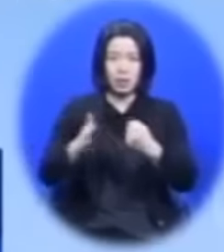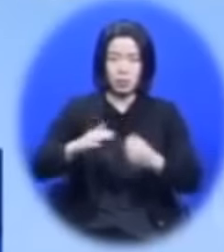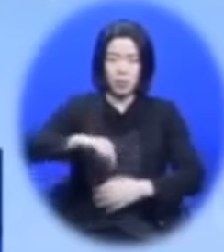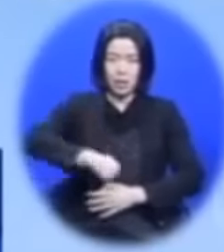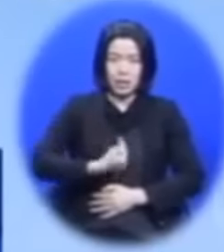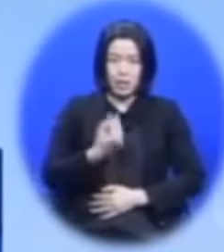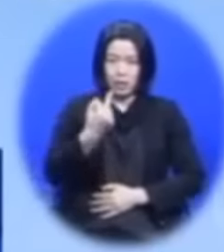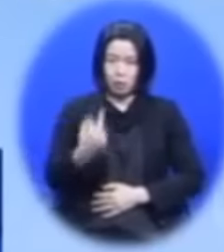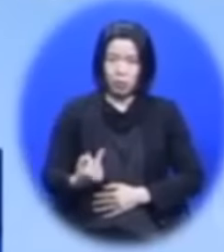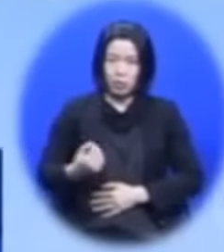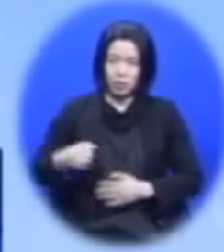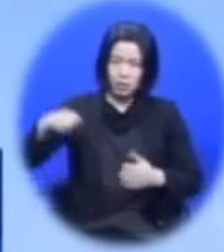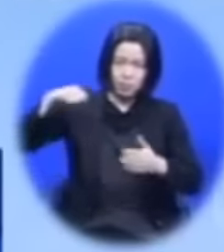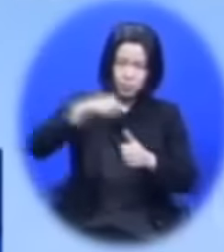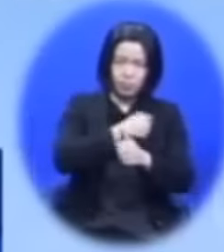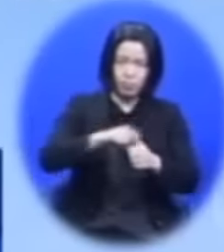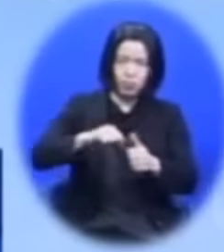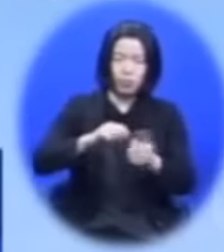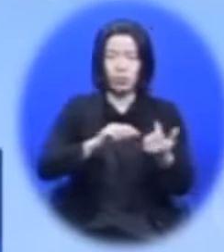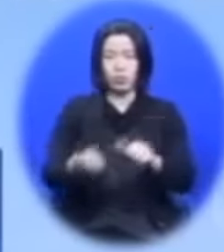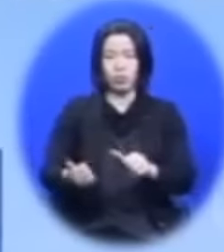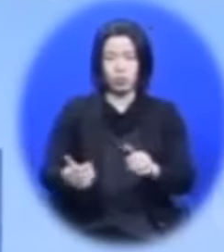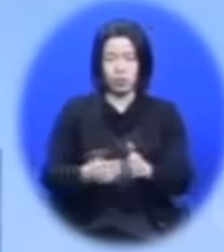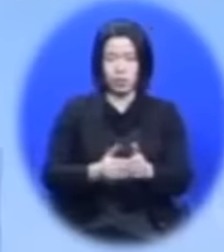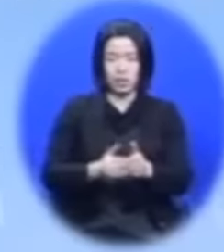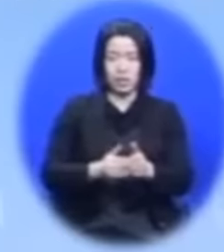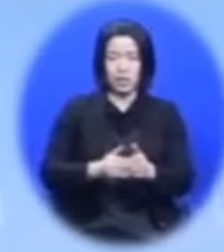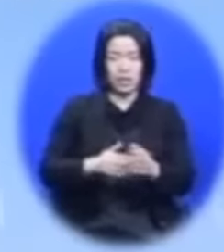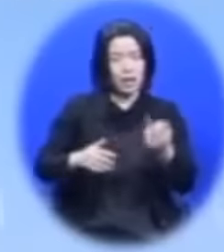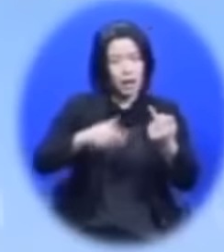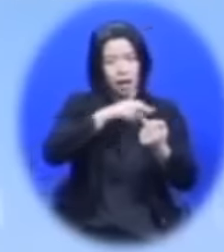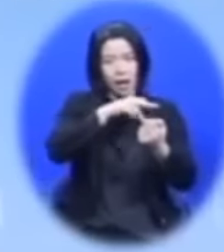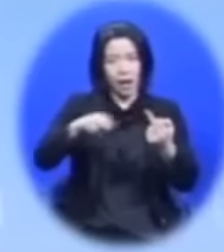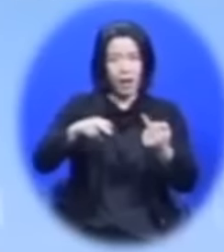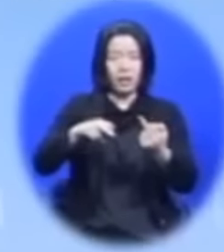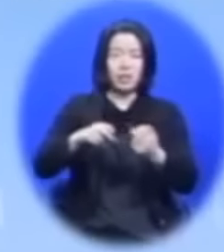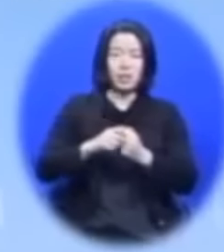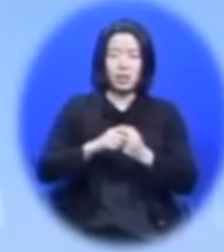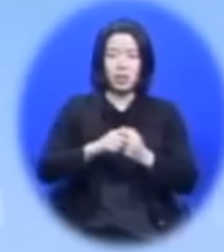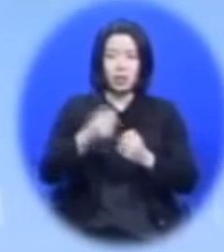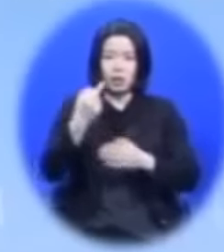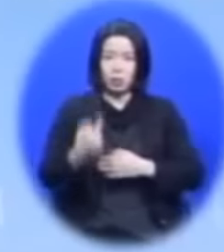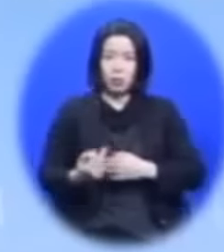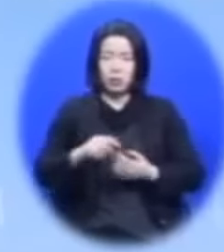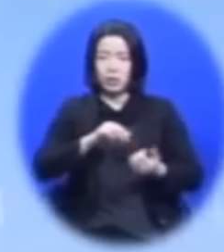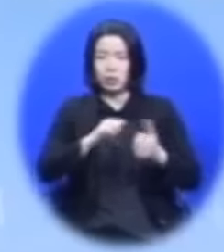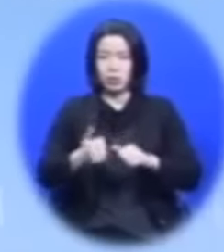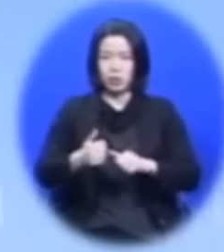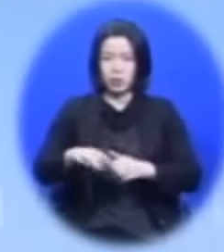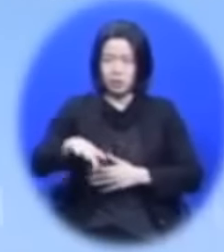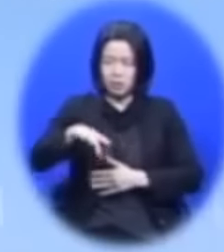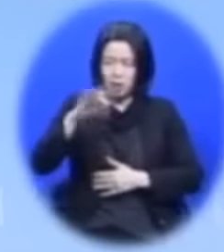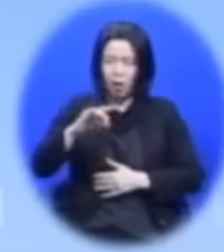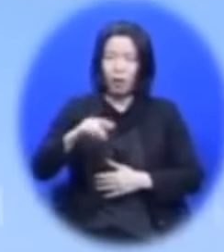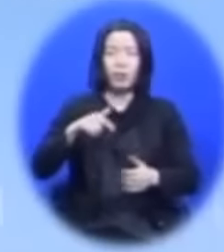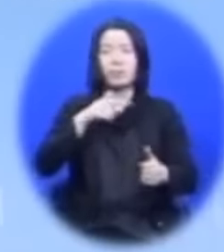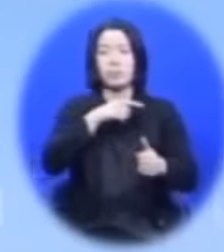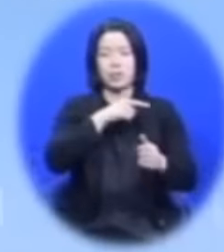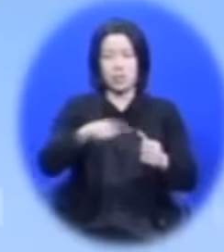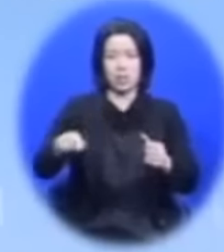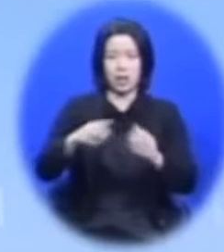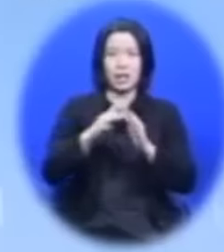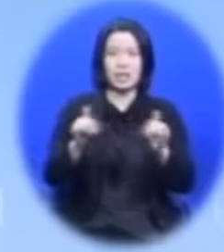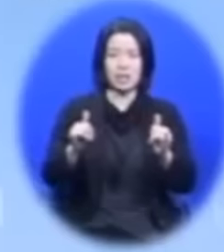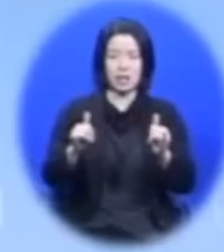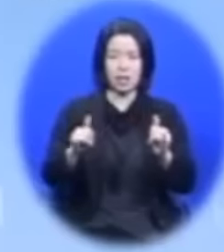자기 동생을 쳐 죽였습니다. 가인이 동생을 죽인 사람, 최초의 살인자입니다. 동생을